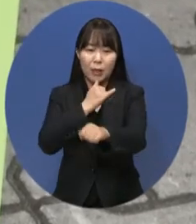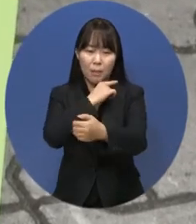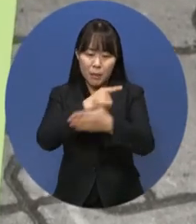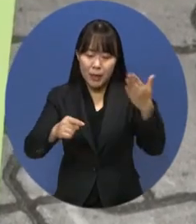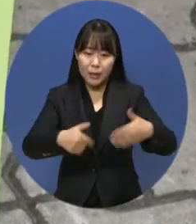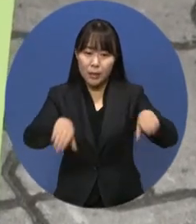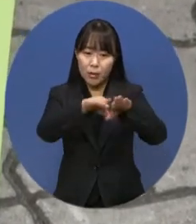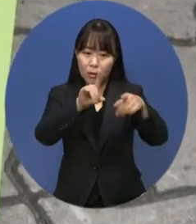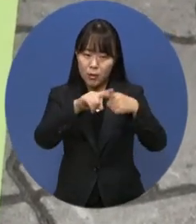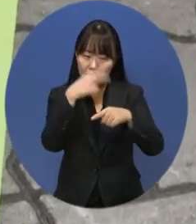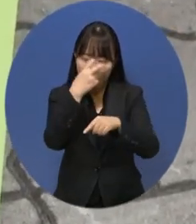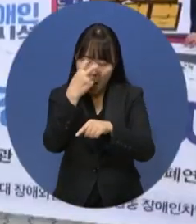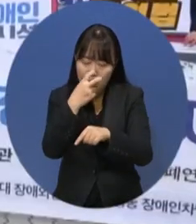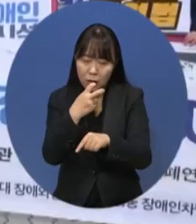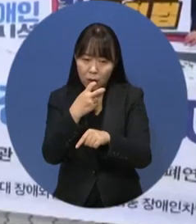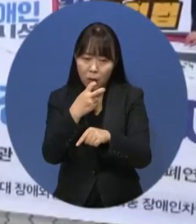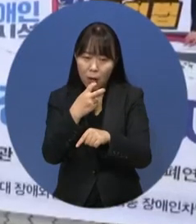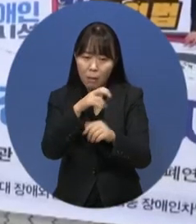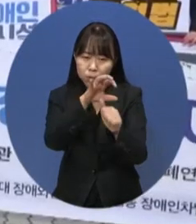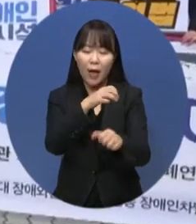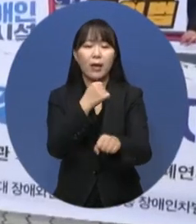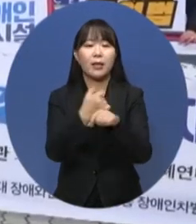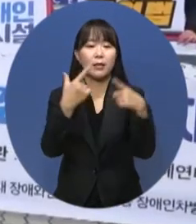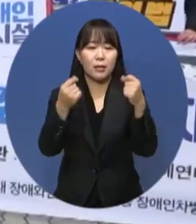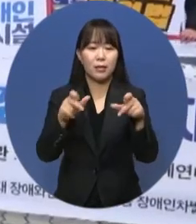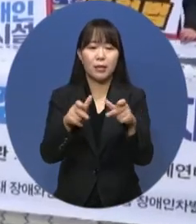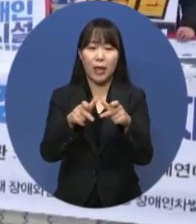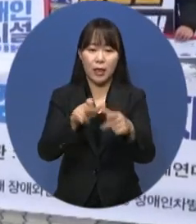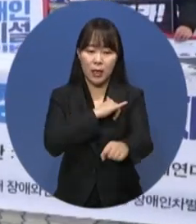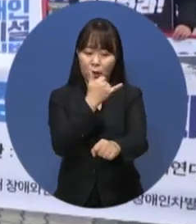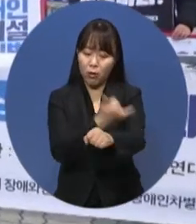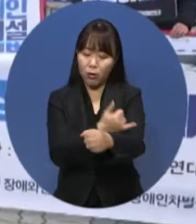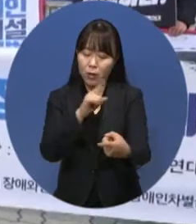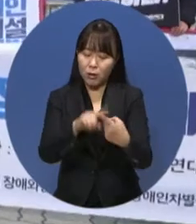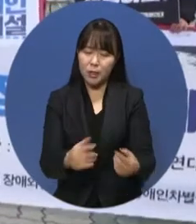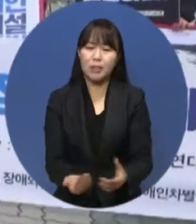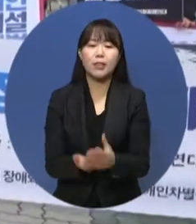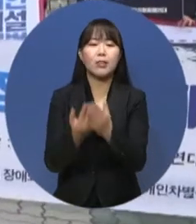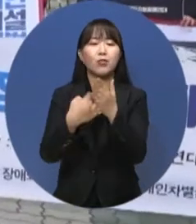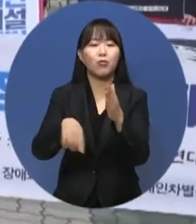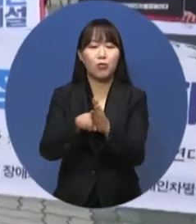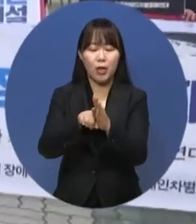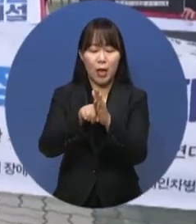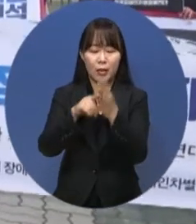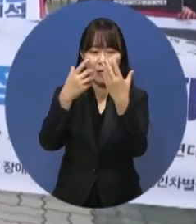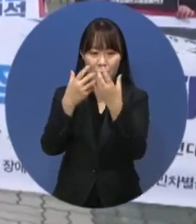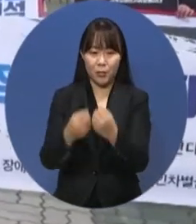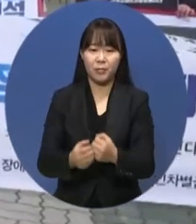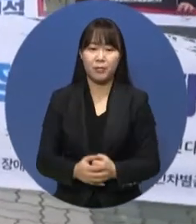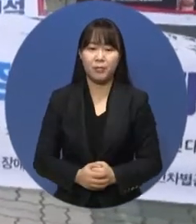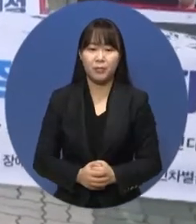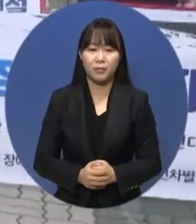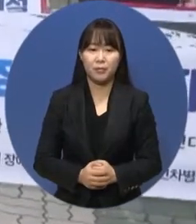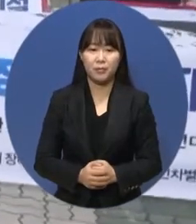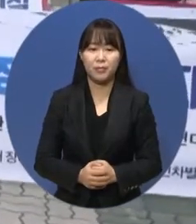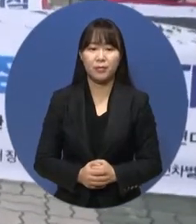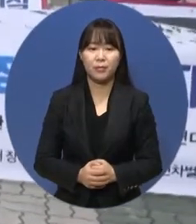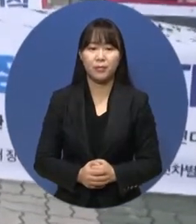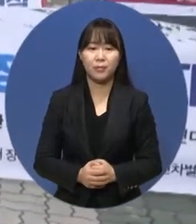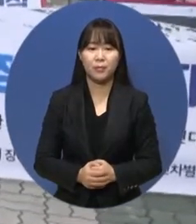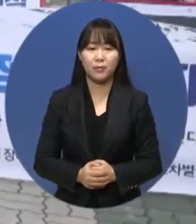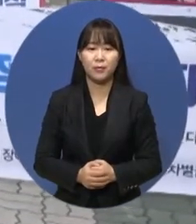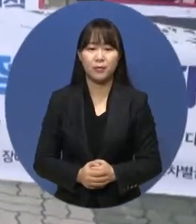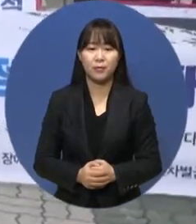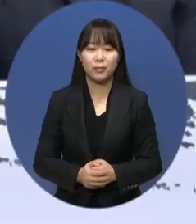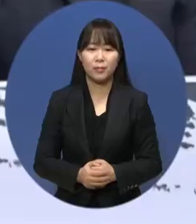시 잡을 조사에 제재하는 등 장애 내지 걸을 김창하 계약 내용이 담겨 졌습니다 덕주봉 일수